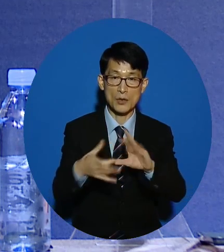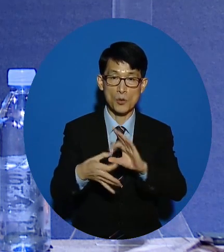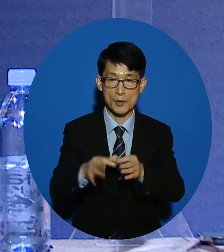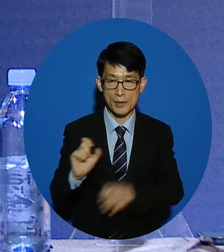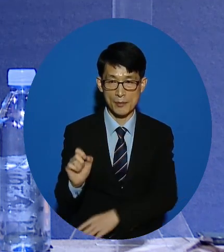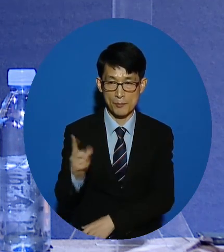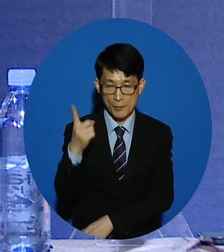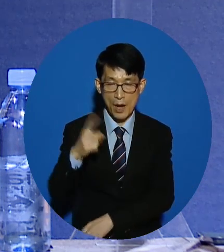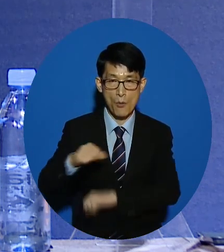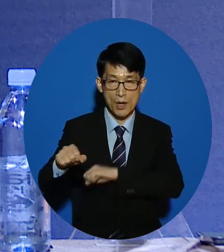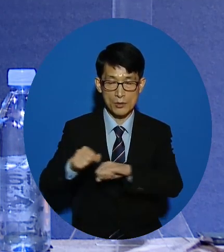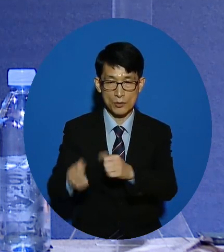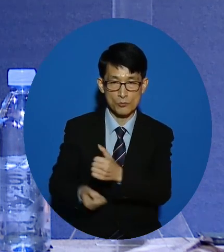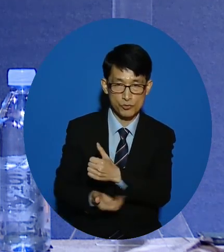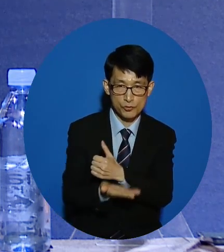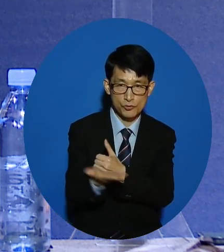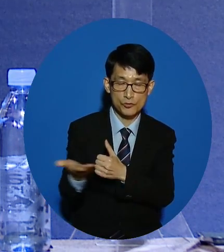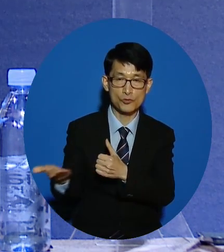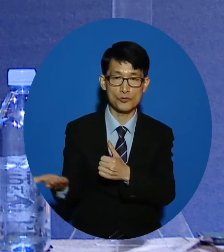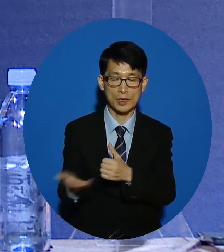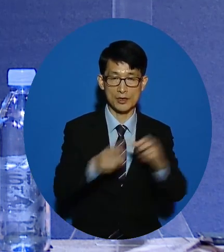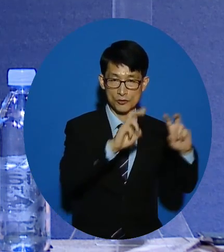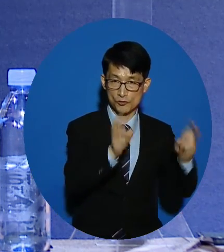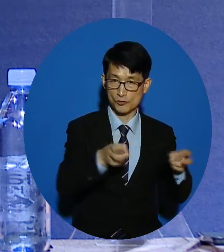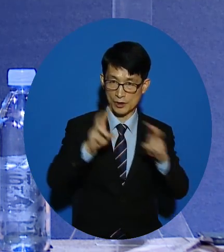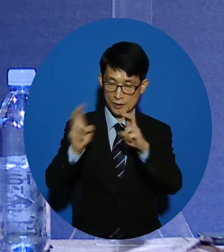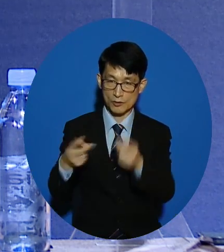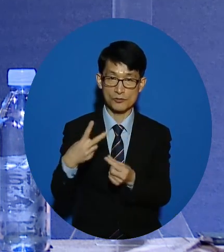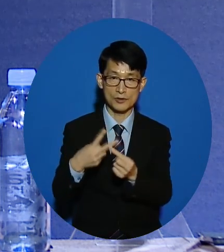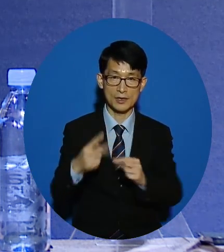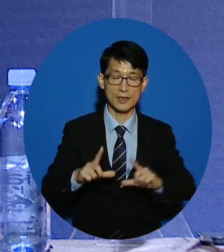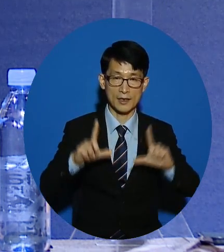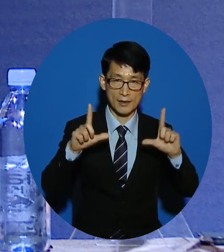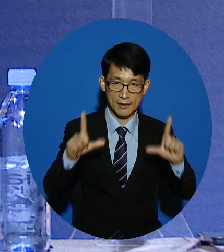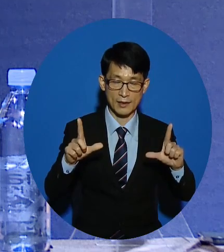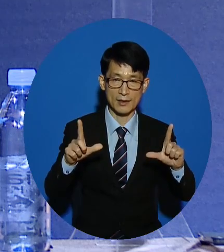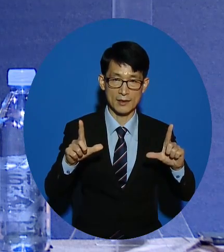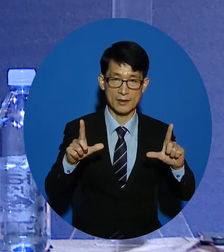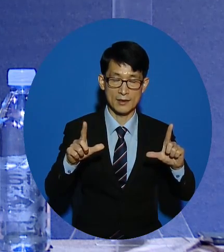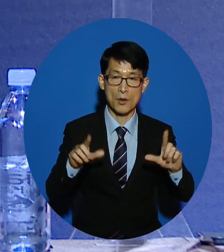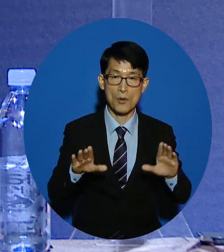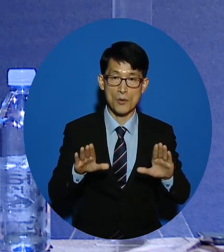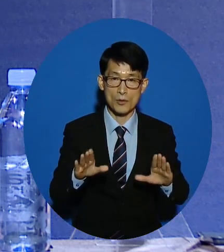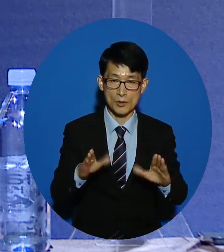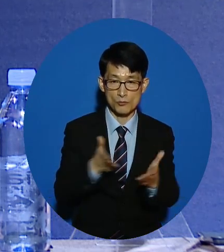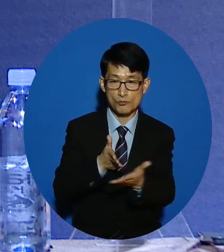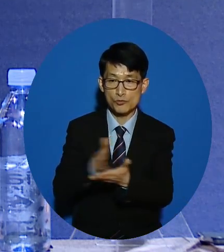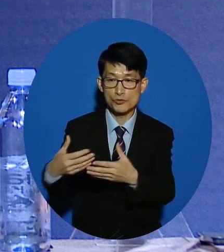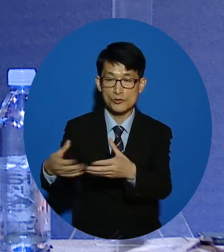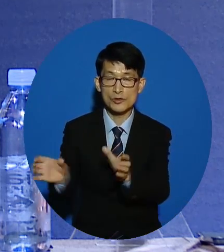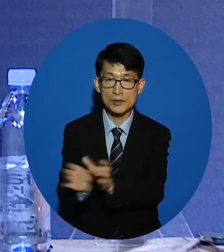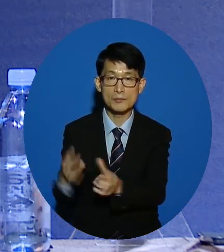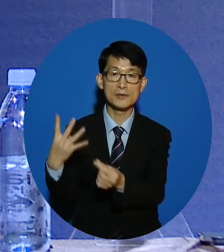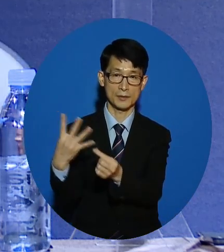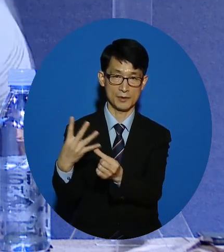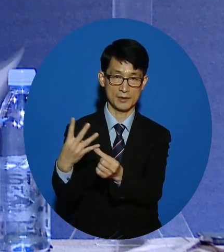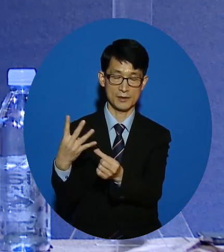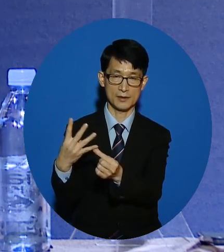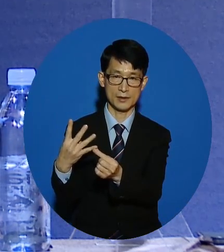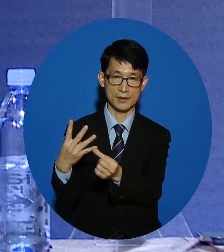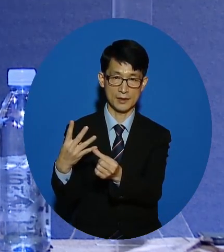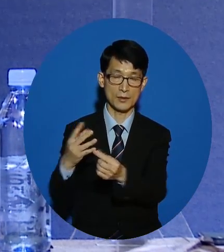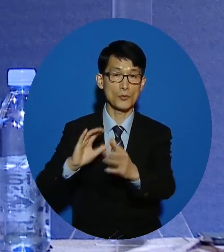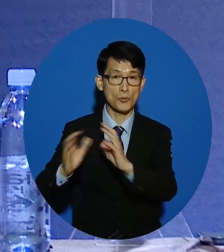주제로 진행되고 있는 두 번째 날 분임 세션 네 번째 분임 세션 4